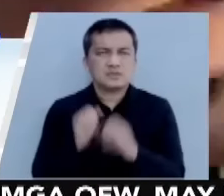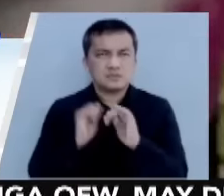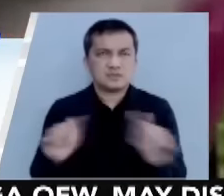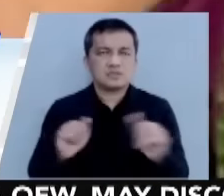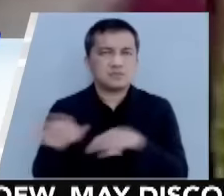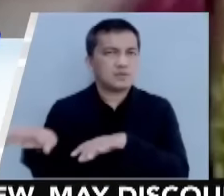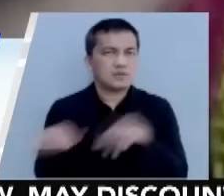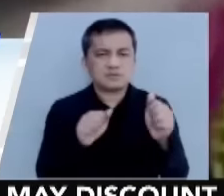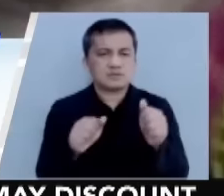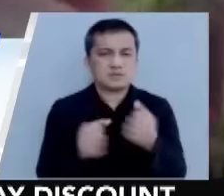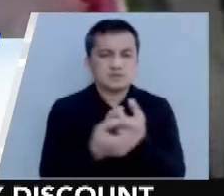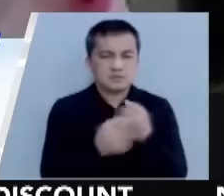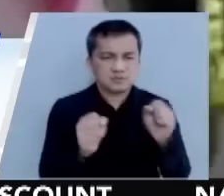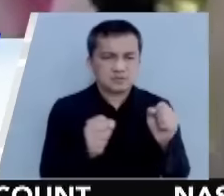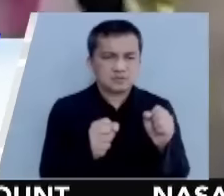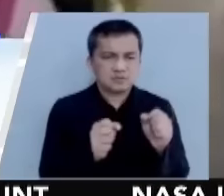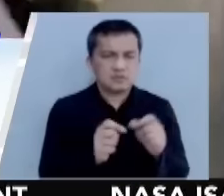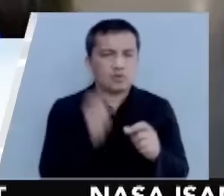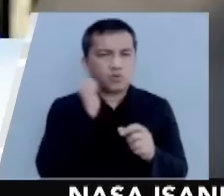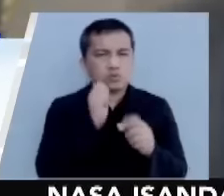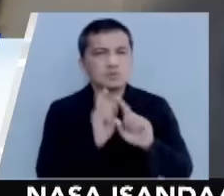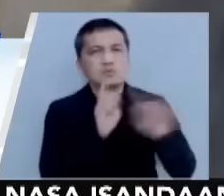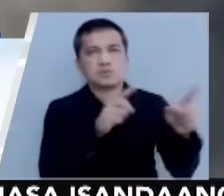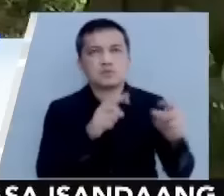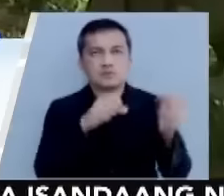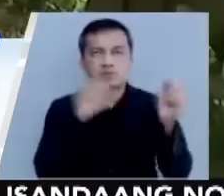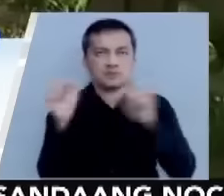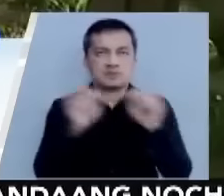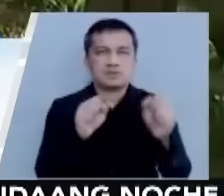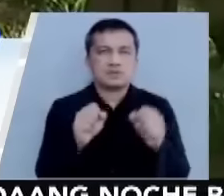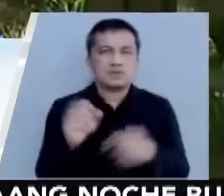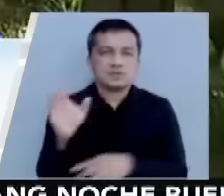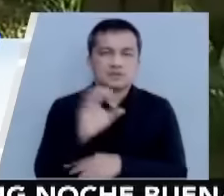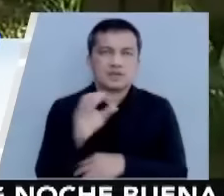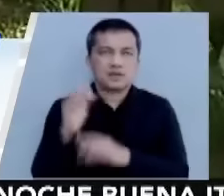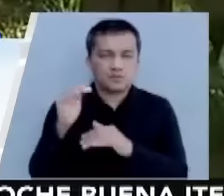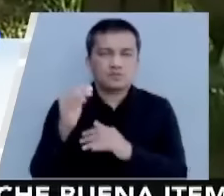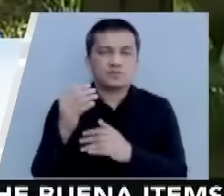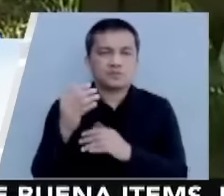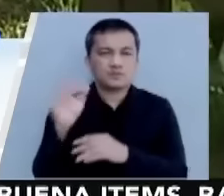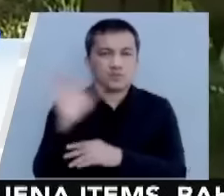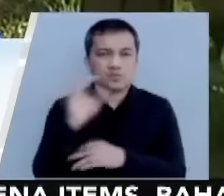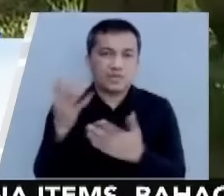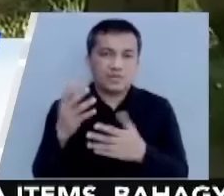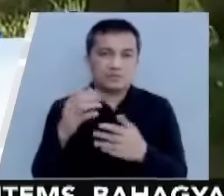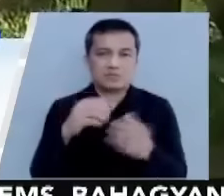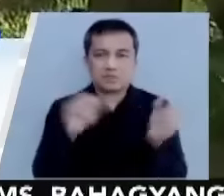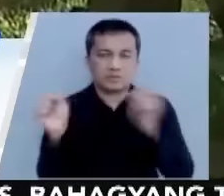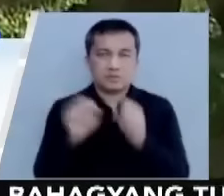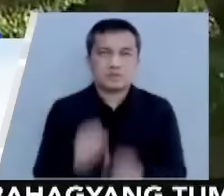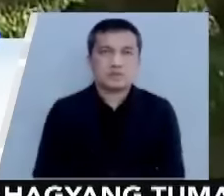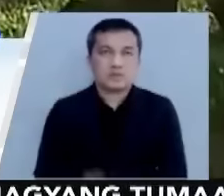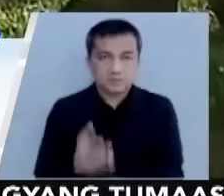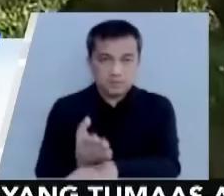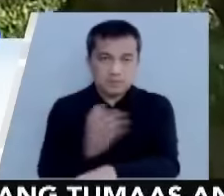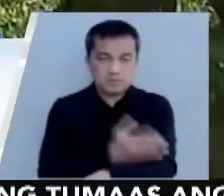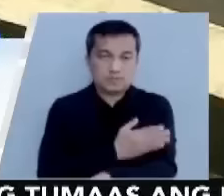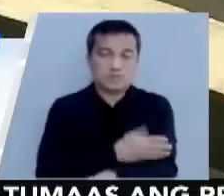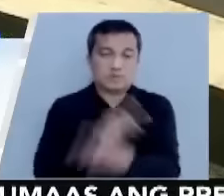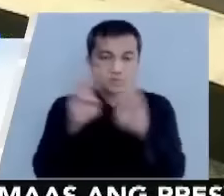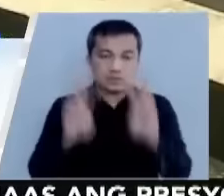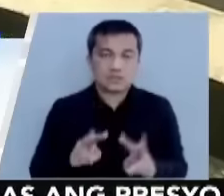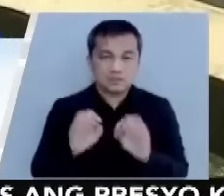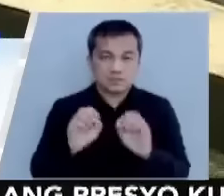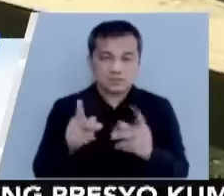Kada bagyo, punta doon lagi. Kaya yung Pasko, wala nang bagyo. Sa pagbuti ng panahon, pagkakataon din para sa mga mangisda na